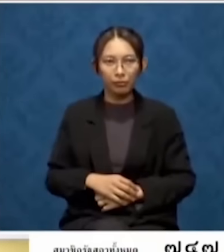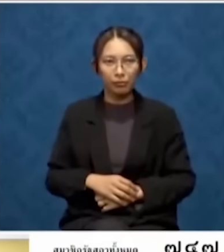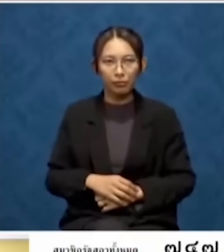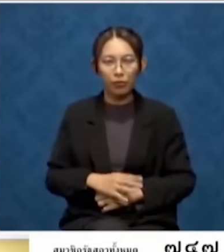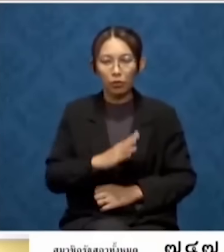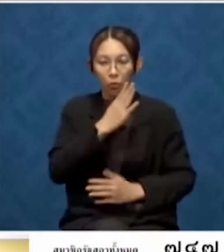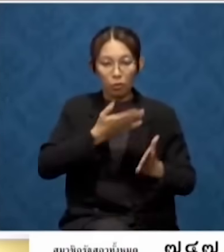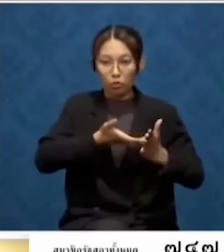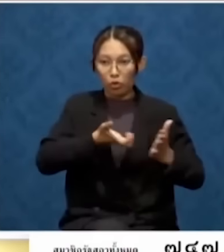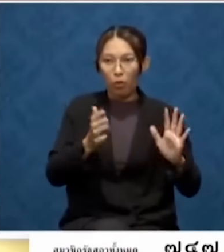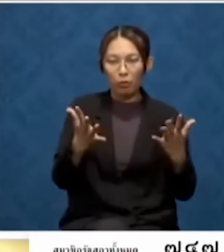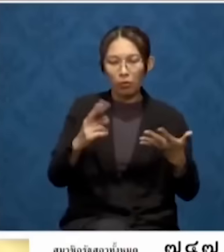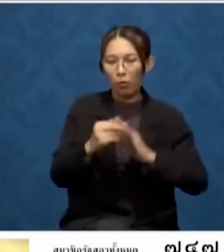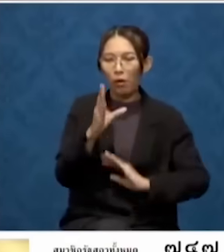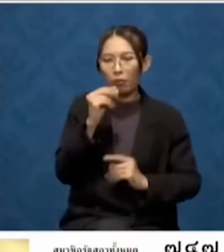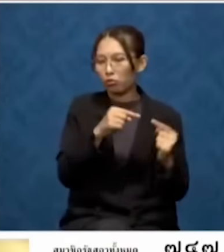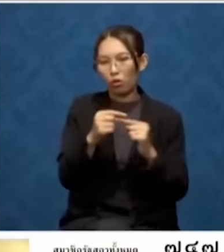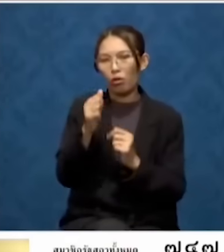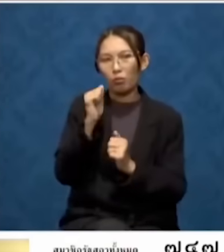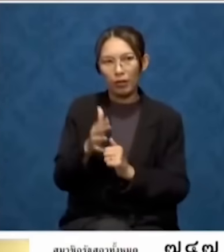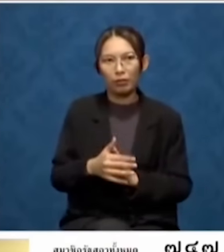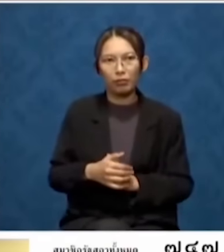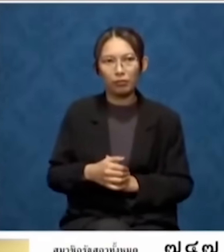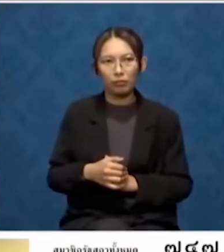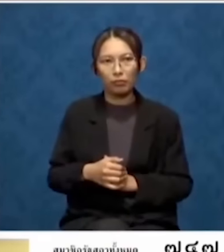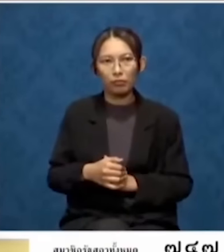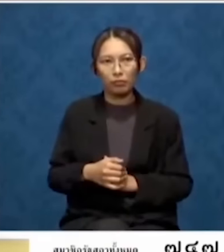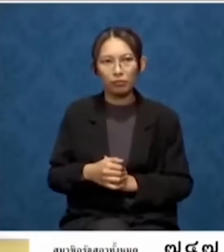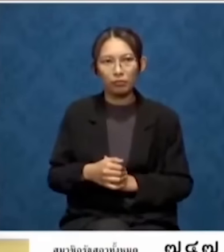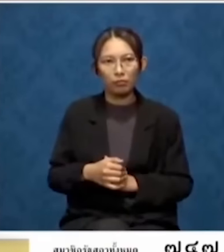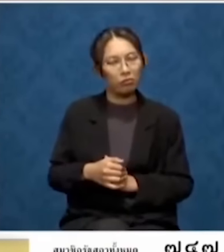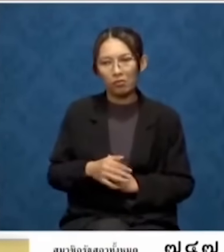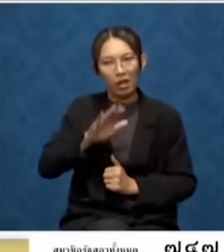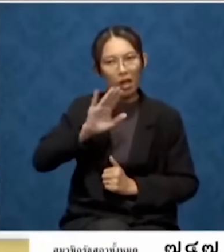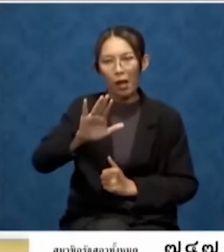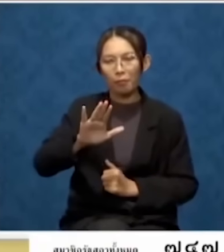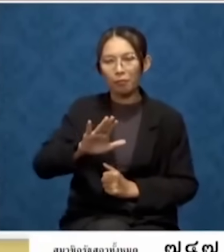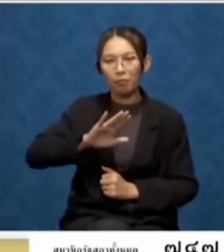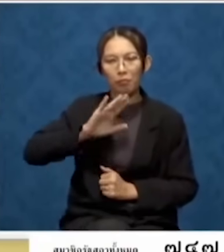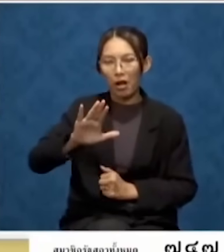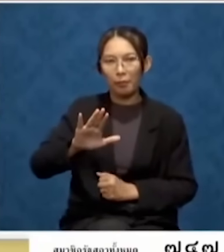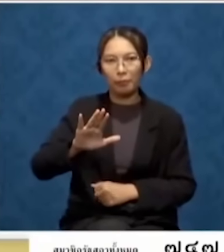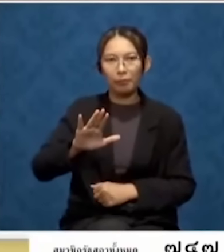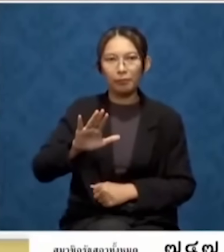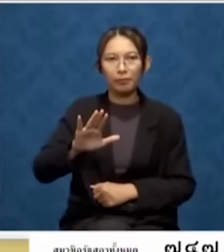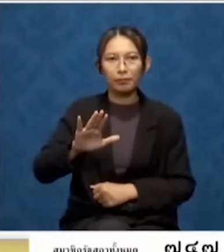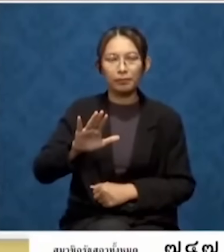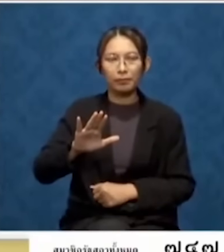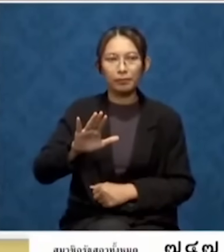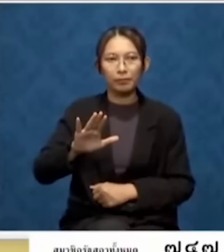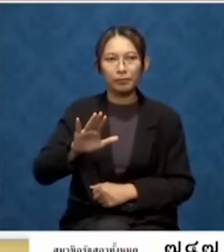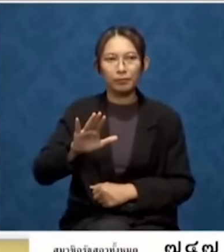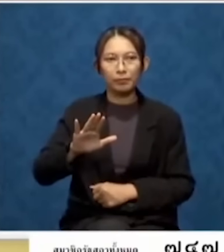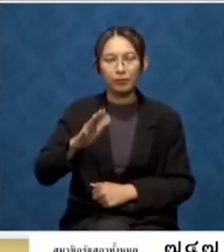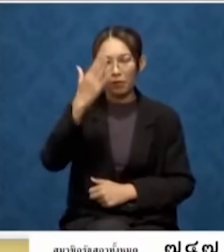ถ้าคุณไม่ถอนประเด็นนี้ผมไม่ให้พูดต่อไปไม่อนุญาตครับ